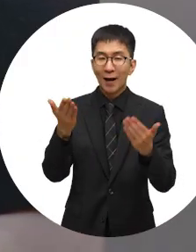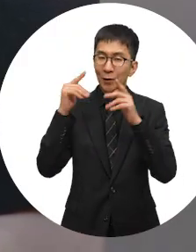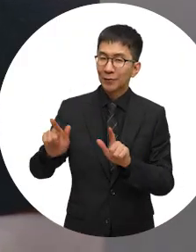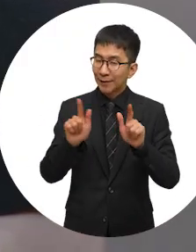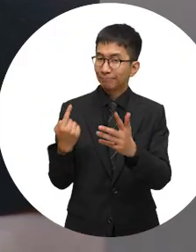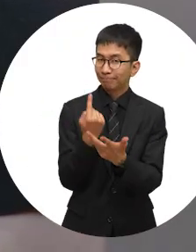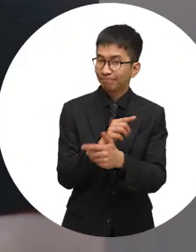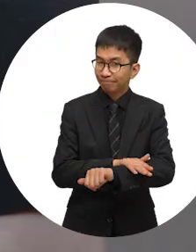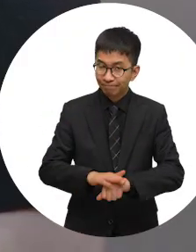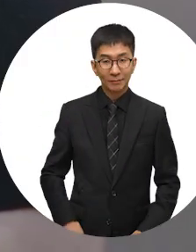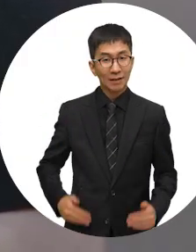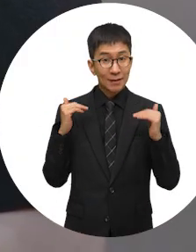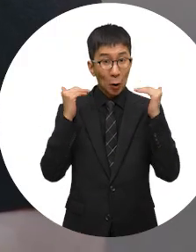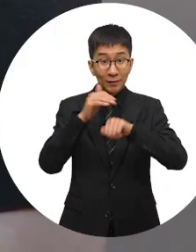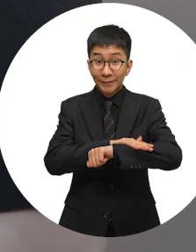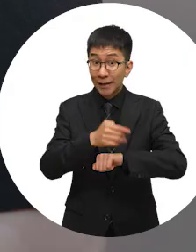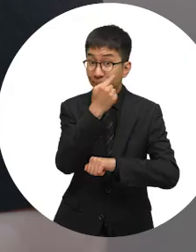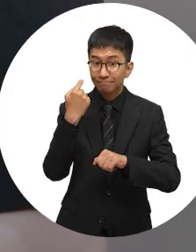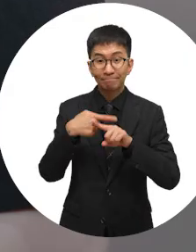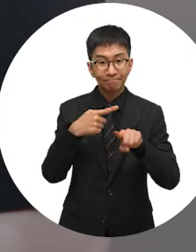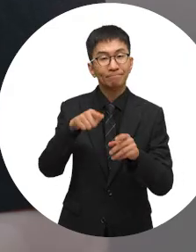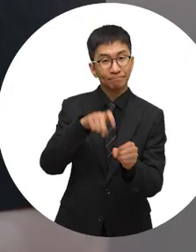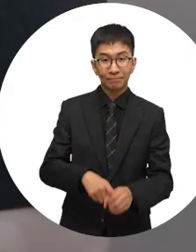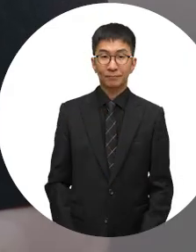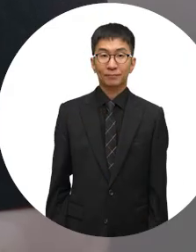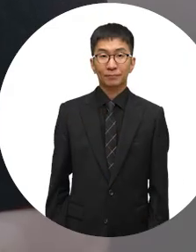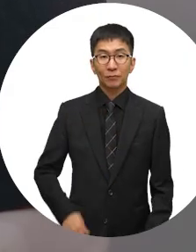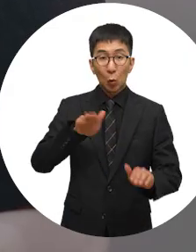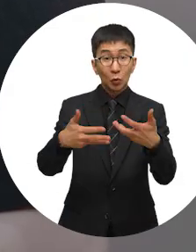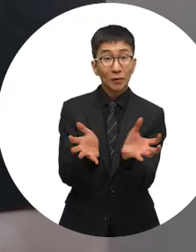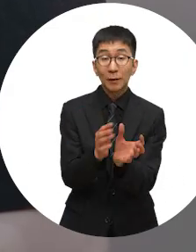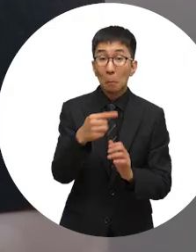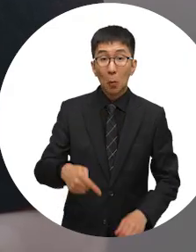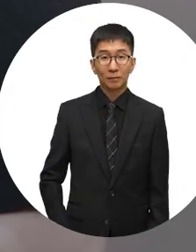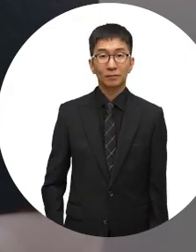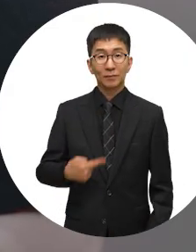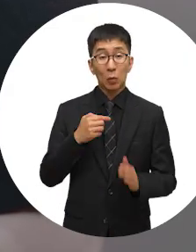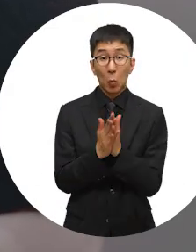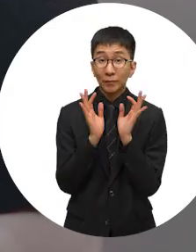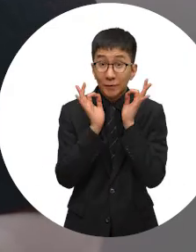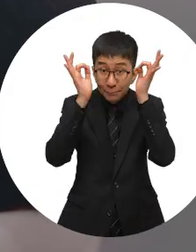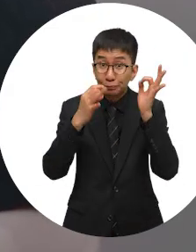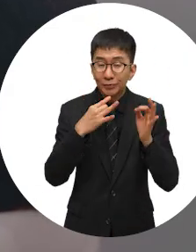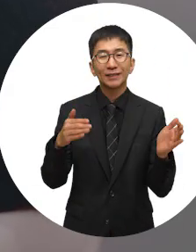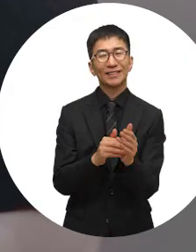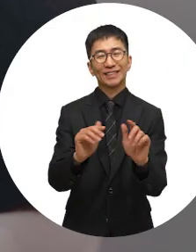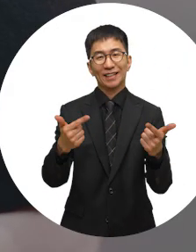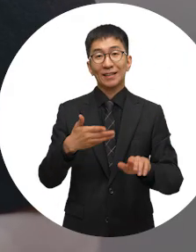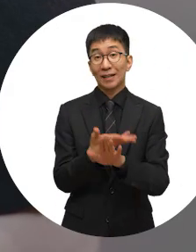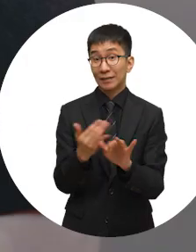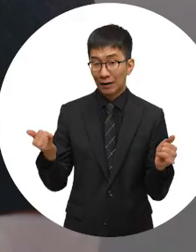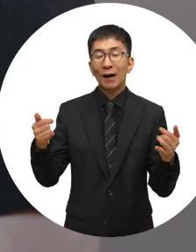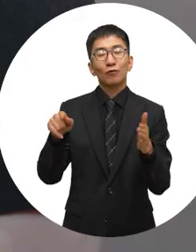주도적으로 학교생활에 참여하며 성장하는가를 평가하게 됩니다. 공동체의식은 나 혼자 열심히 하기보단 타인을